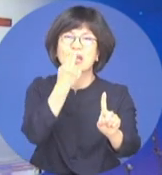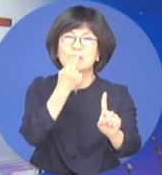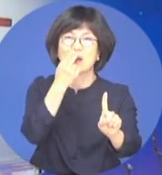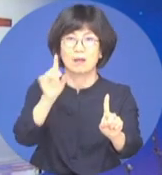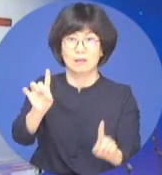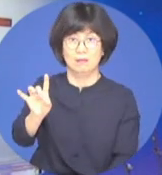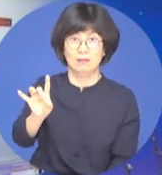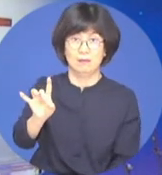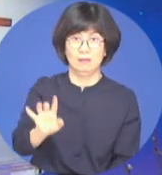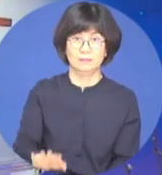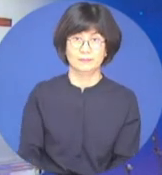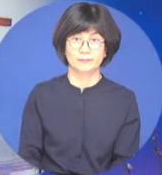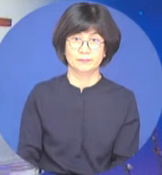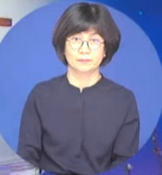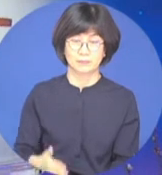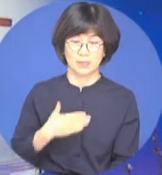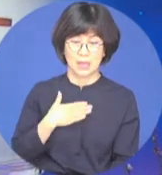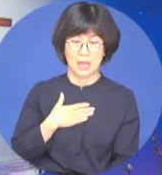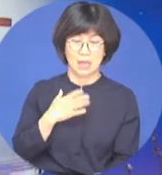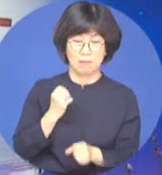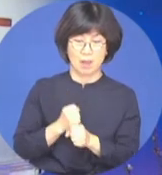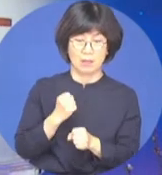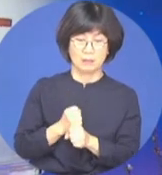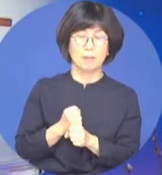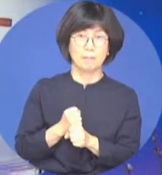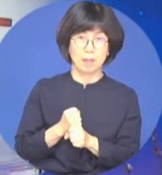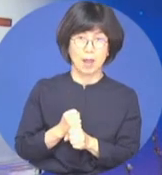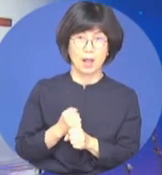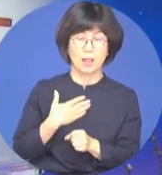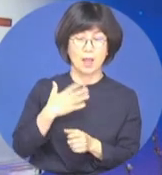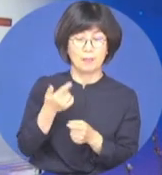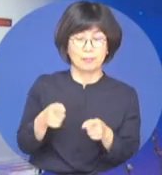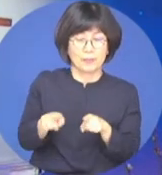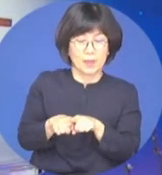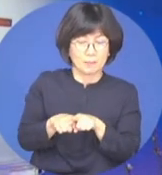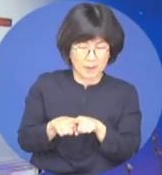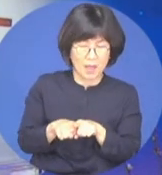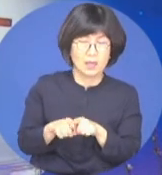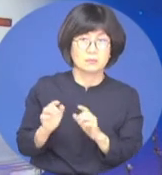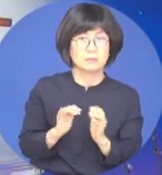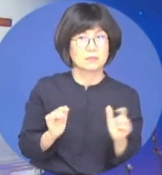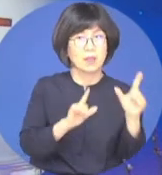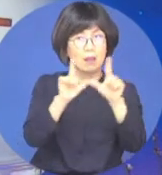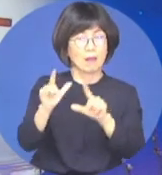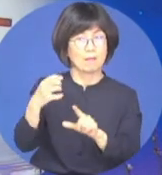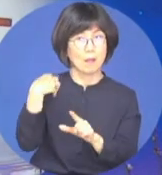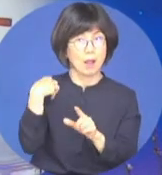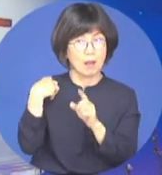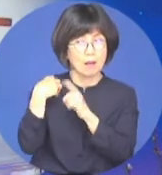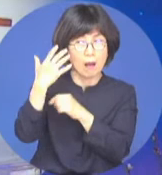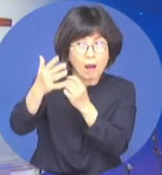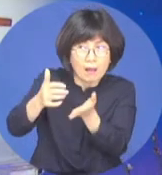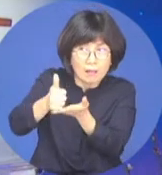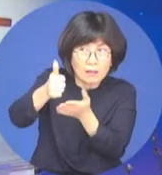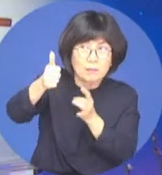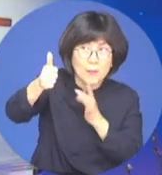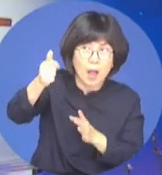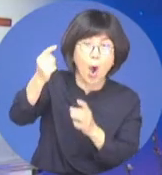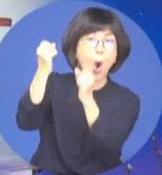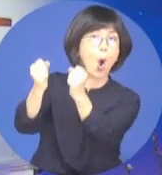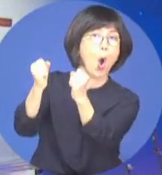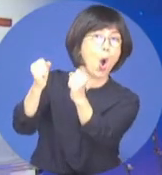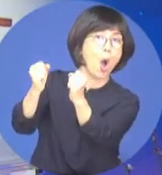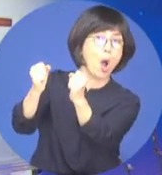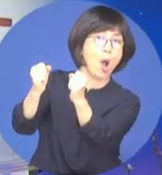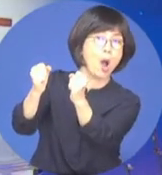그리고 나를 만드시고 나와 함께 하시고 내 인생을 책임지겠다고 하시는 전능하신 하나님만 지금 계셔요.